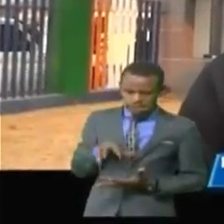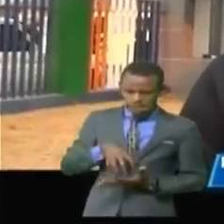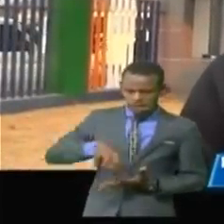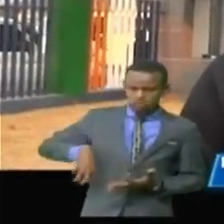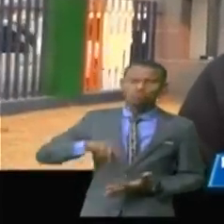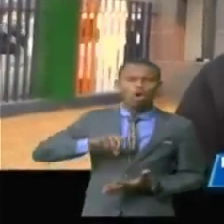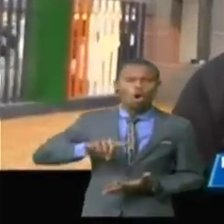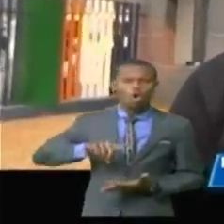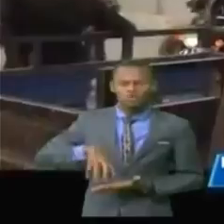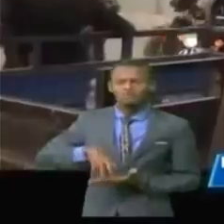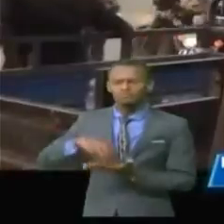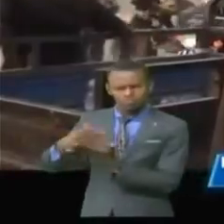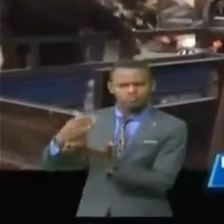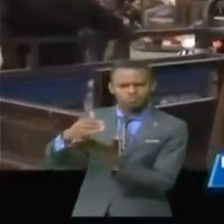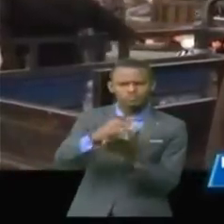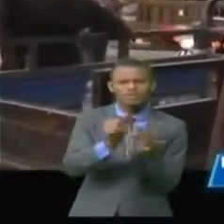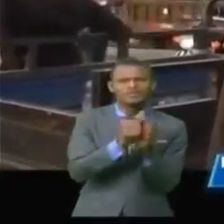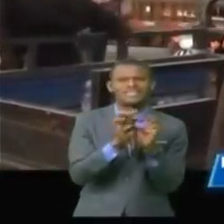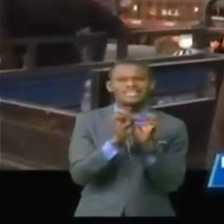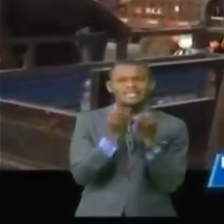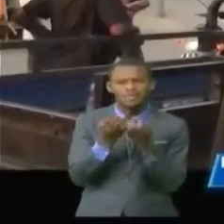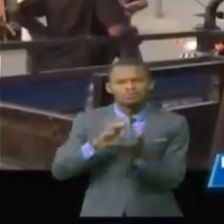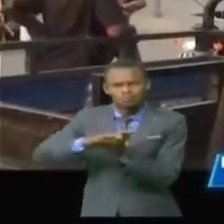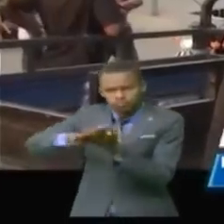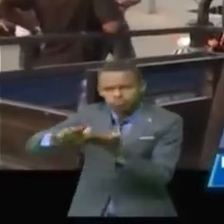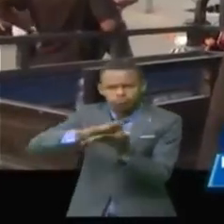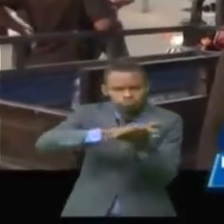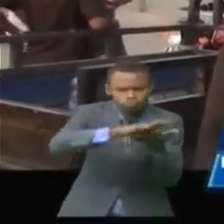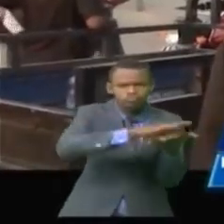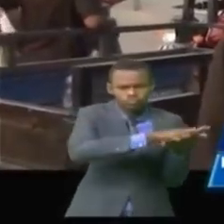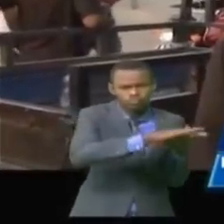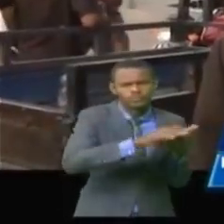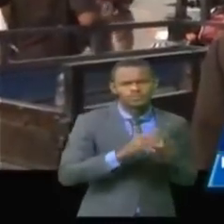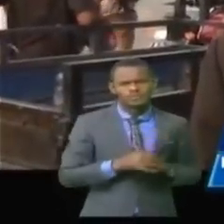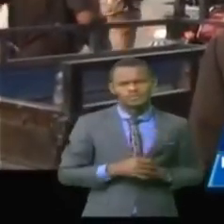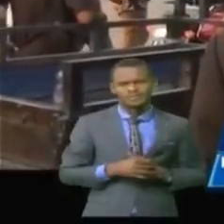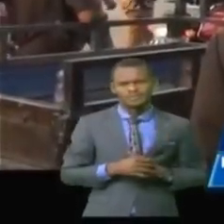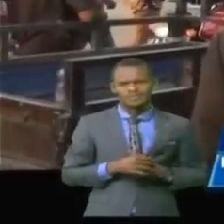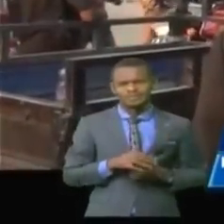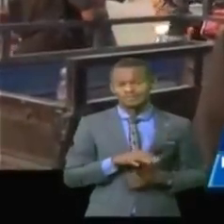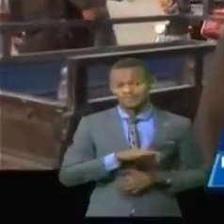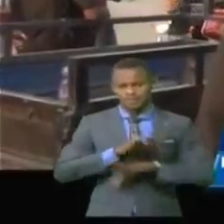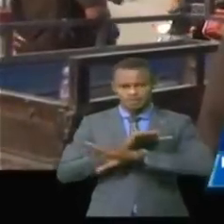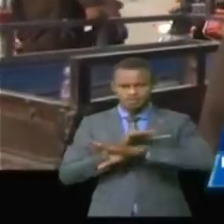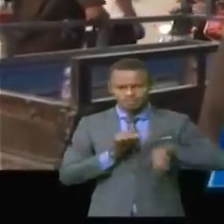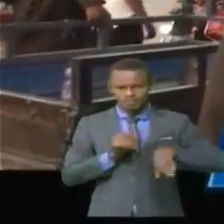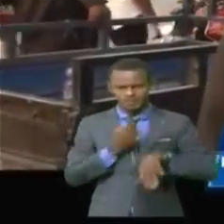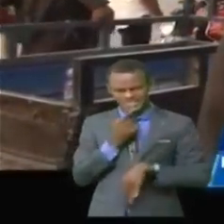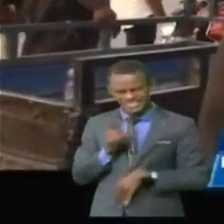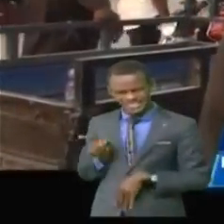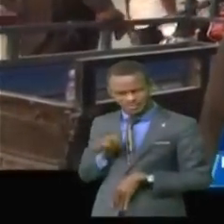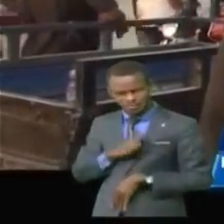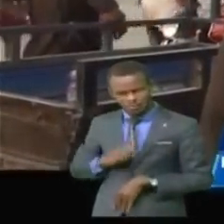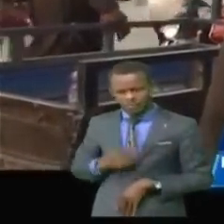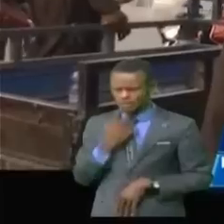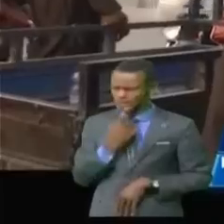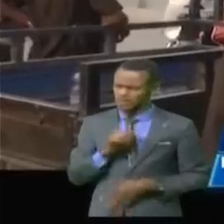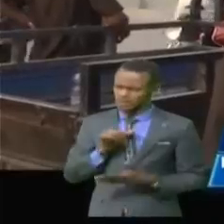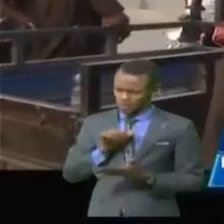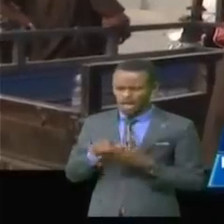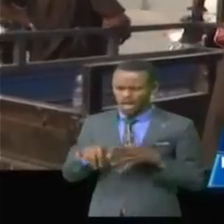équipes d'assainissement. C'est un acte salvateur. Nous nous sommes donné la vocation de faire les